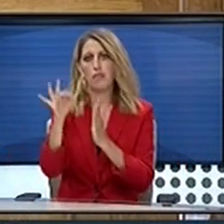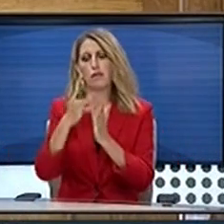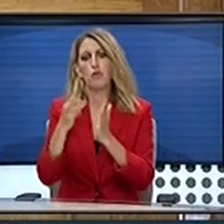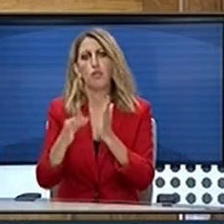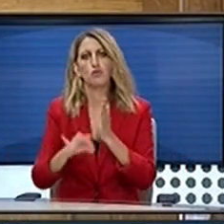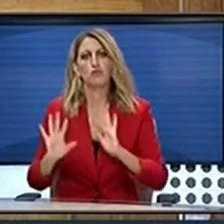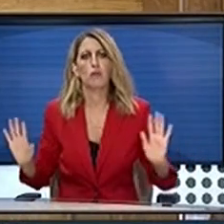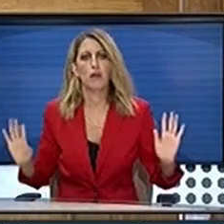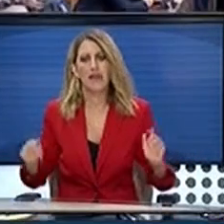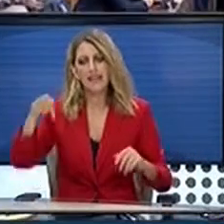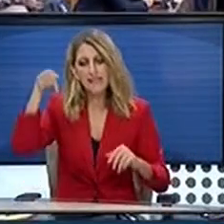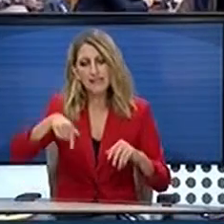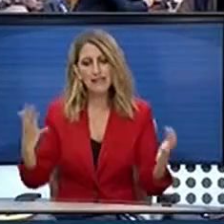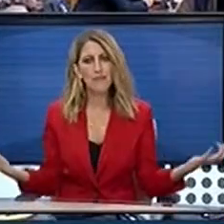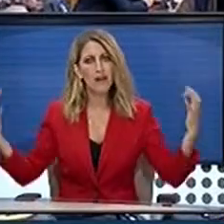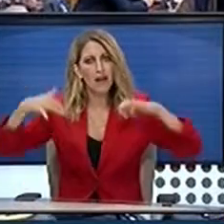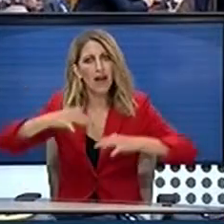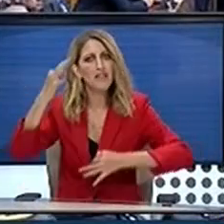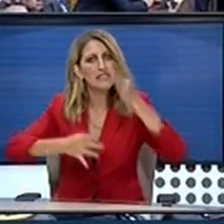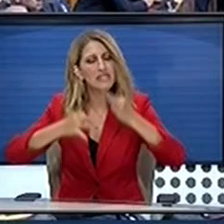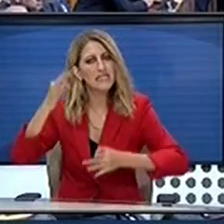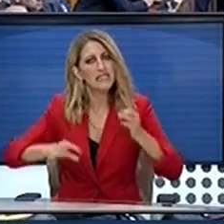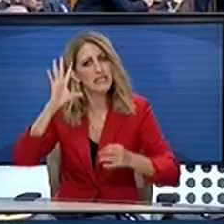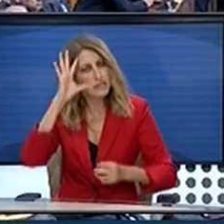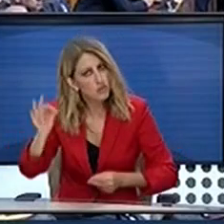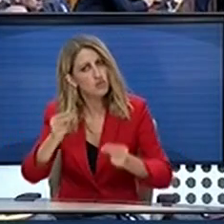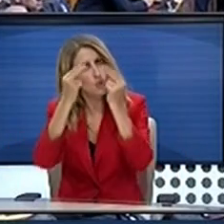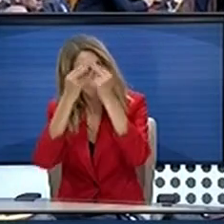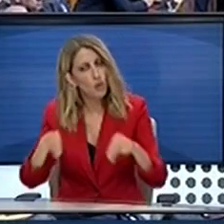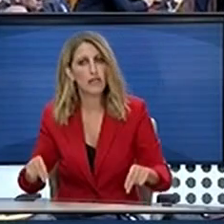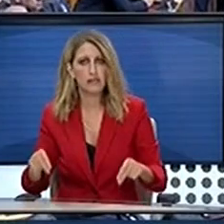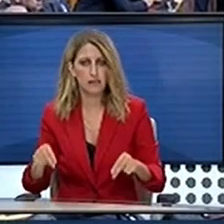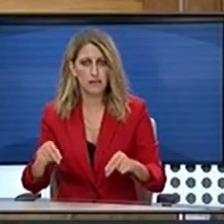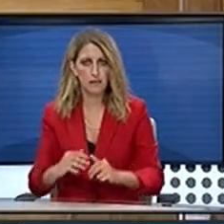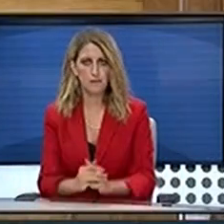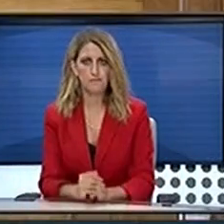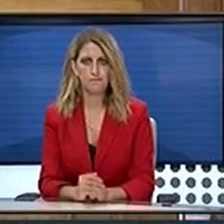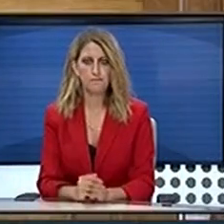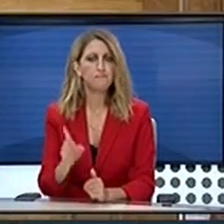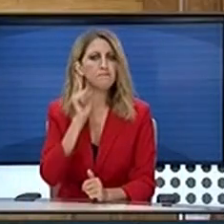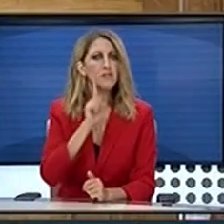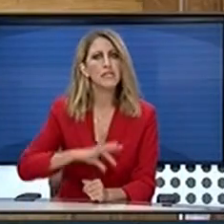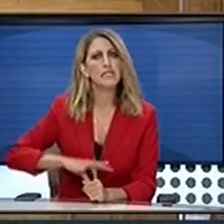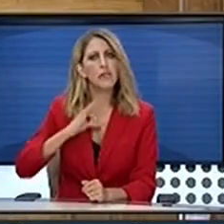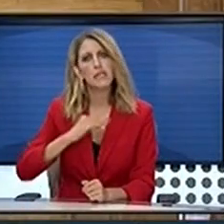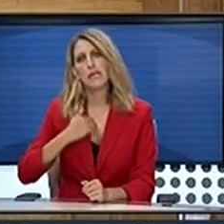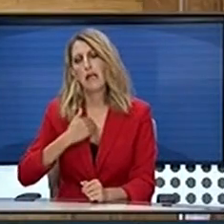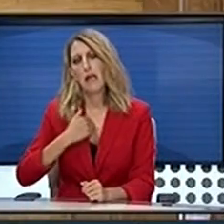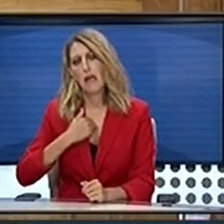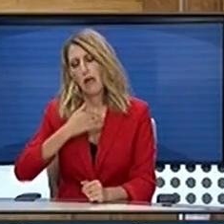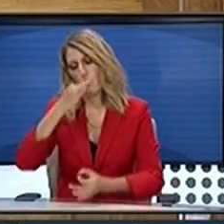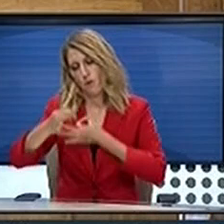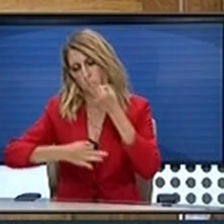Κυρίες και κύριοι βουλευτές, με δεδομένες αυτές τις τέσσερις αλήθειες τις οποίες περιέγραψα, έχω